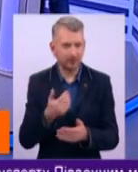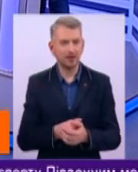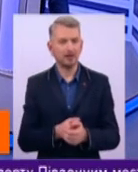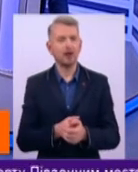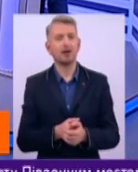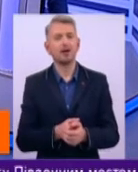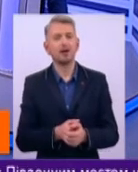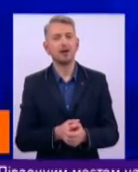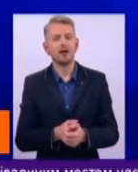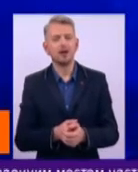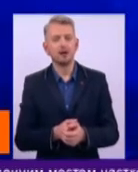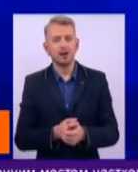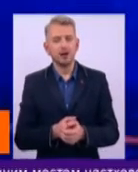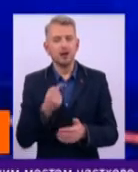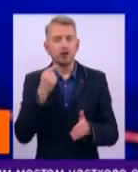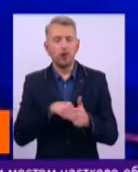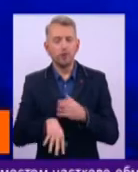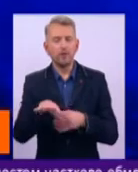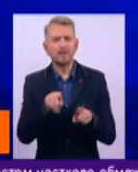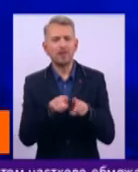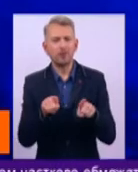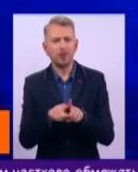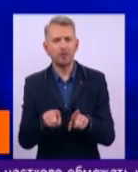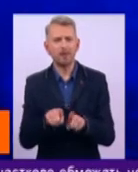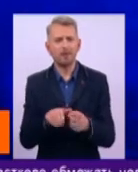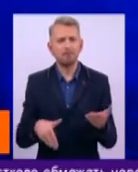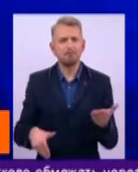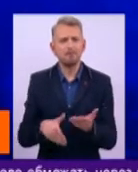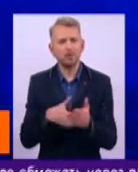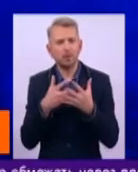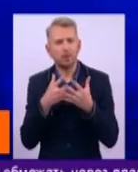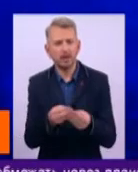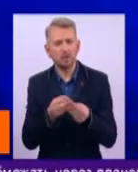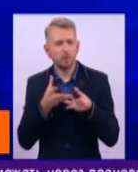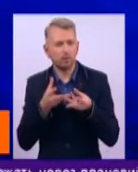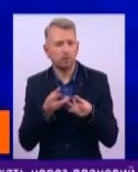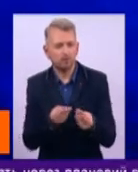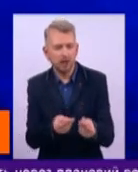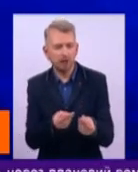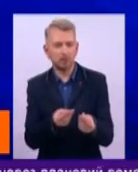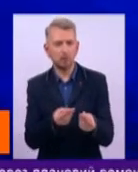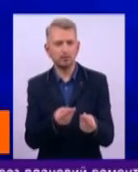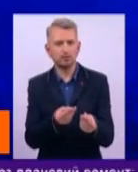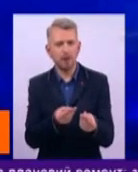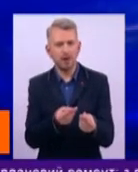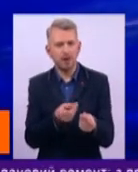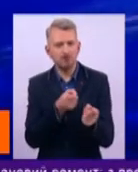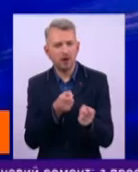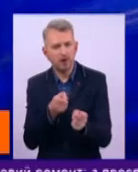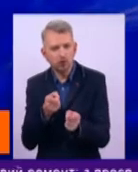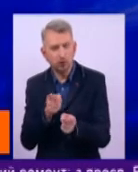сподіваються. Тобто це все одно ще такий метод тиску, метод впливу, метод, ну якщо там шантажу, або все